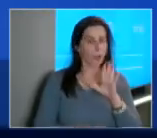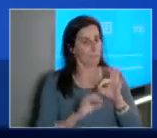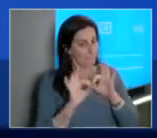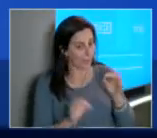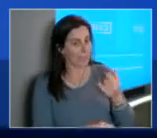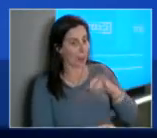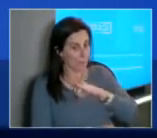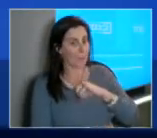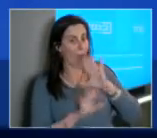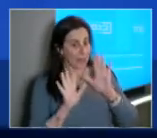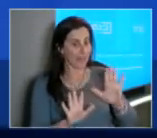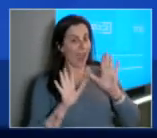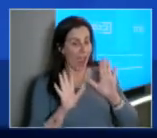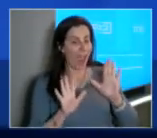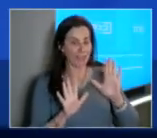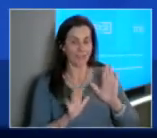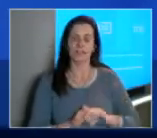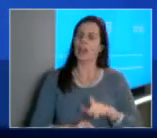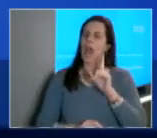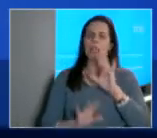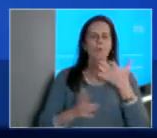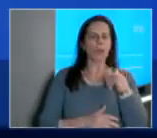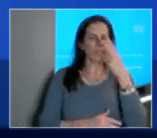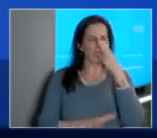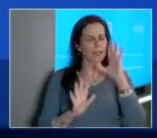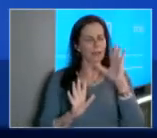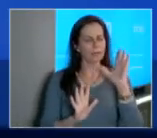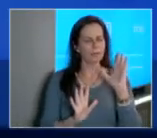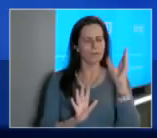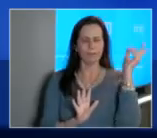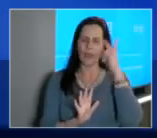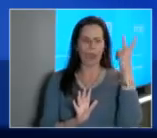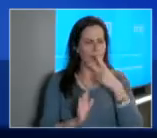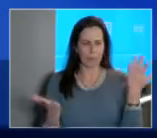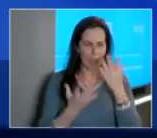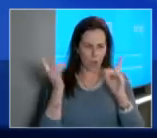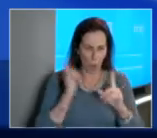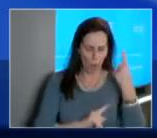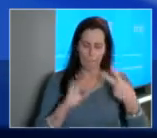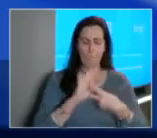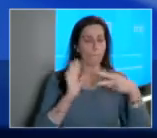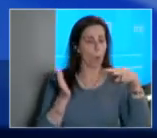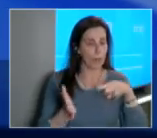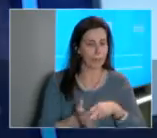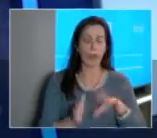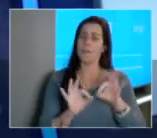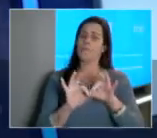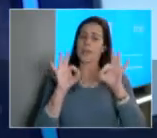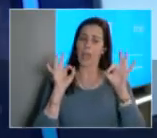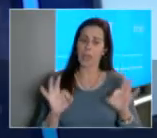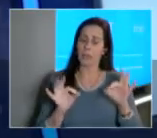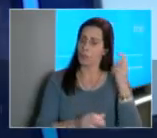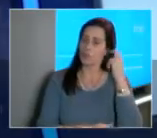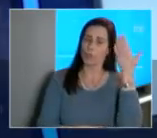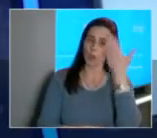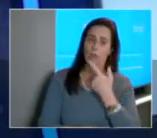קצת מעניין, אני חייב להגיד, אחרי שימום גדול באמת. אז בואו ננסה לפרק את התקיעות הזאת במערכת הפוליטית, ונתחיל, נשמע את